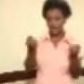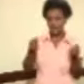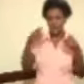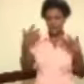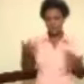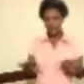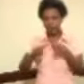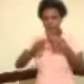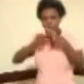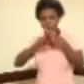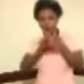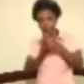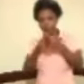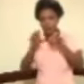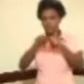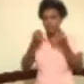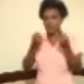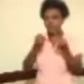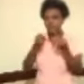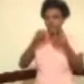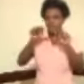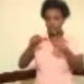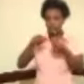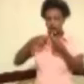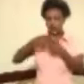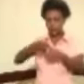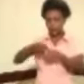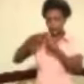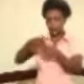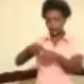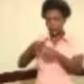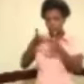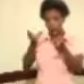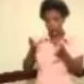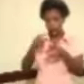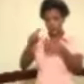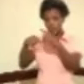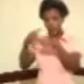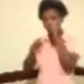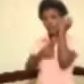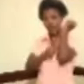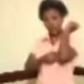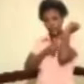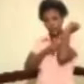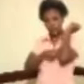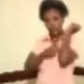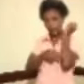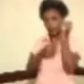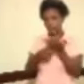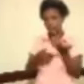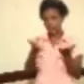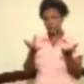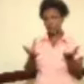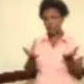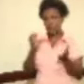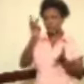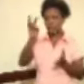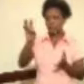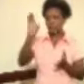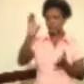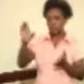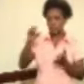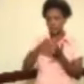que le fragilisé? Est-ce que vous réparez li? Est-ce que vous voulez tourner en province? Donc on était en pile monde qui est allé en province. 600 000 monde qui